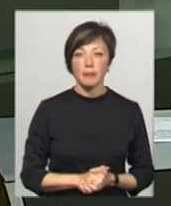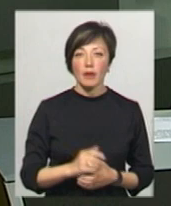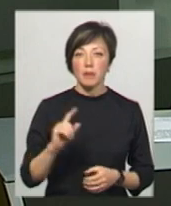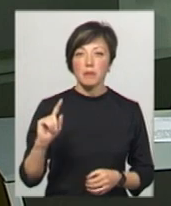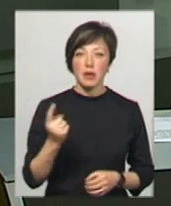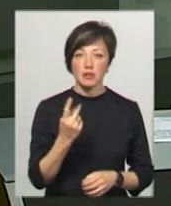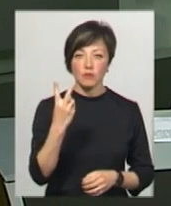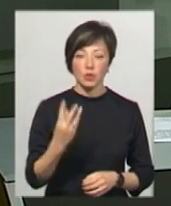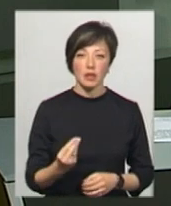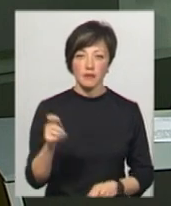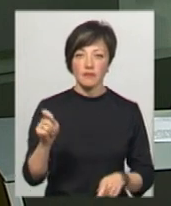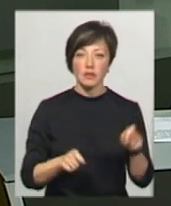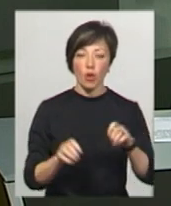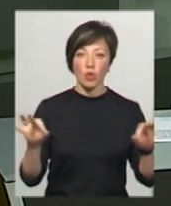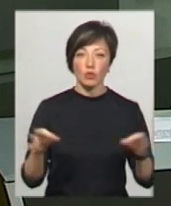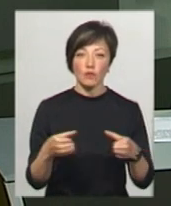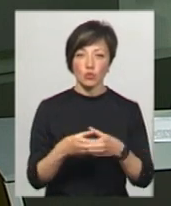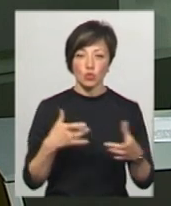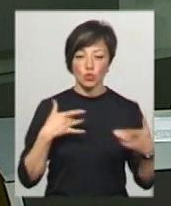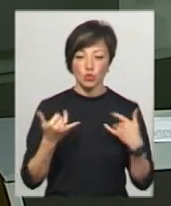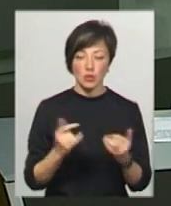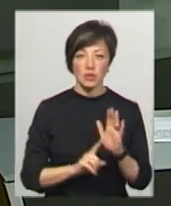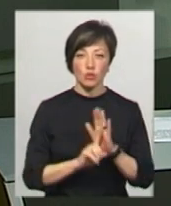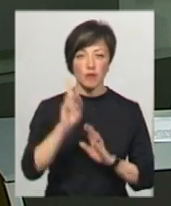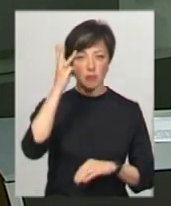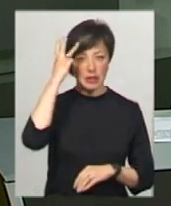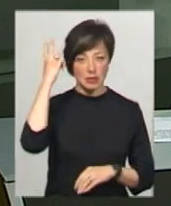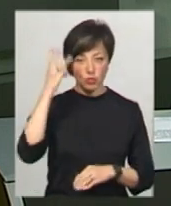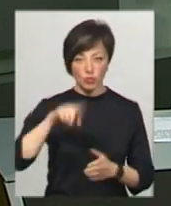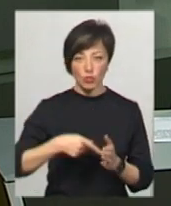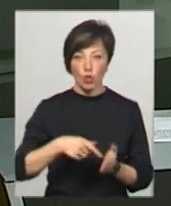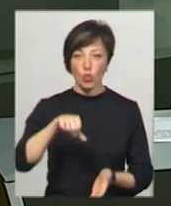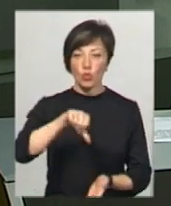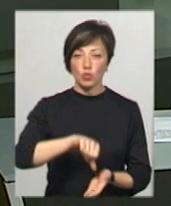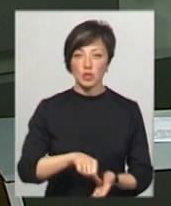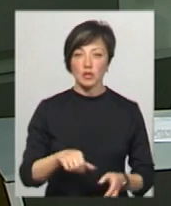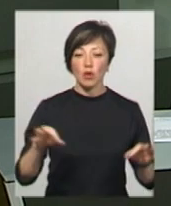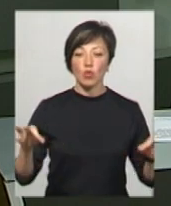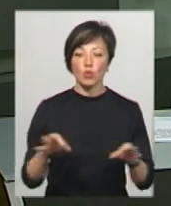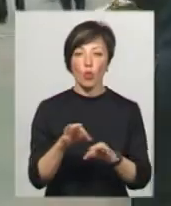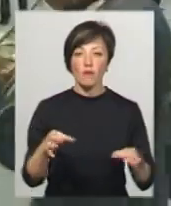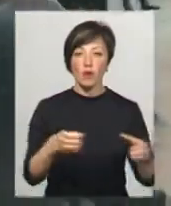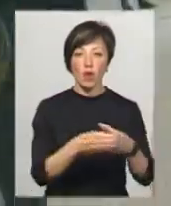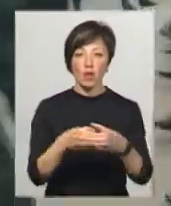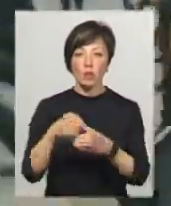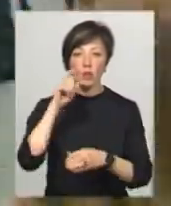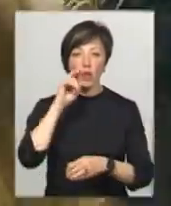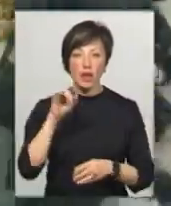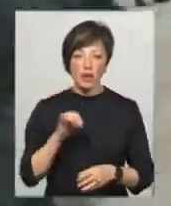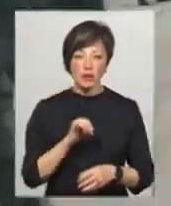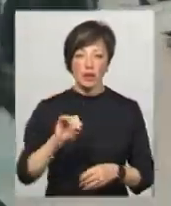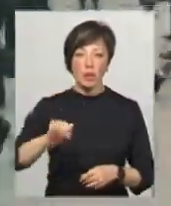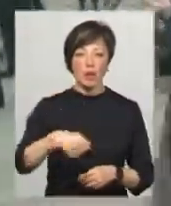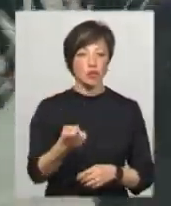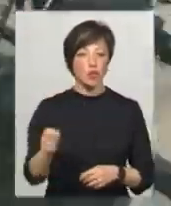Перший дводенний фестиваль оркестрових шоу сьогодні стартував у Хмельницькому. Участь у ньому беруть духові оркестри України та колективи